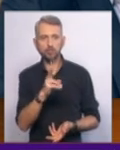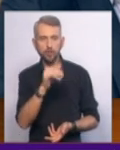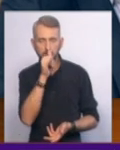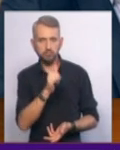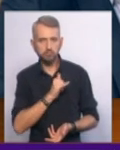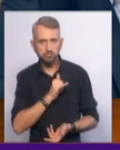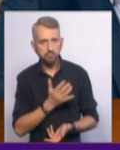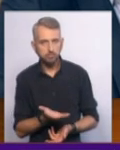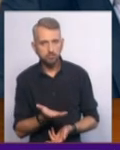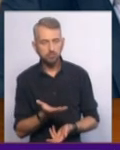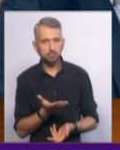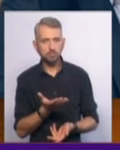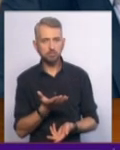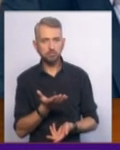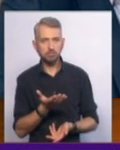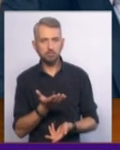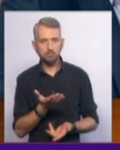дает